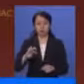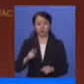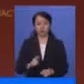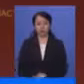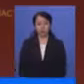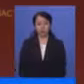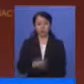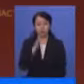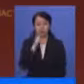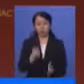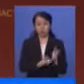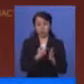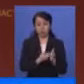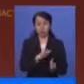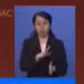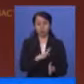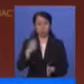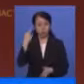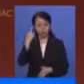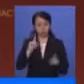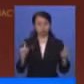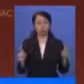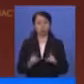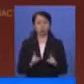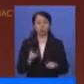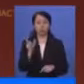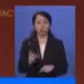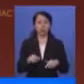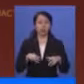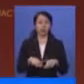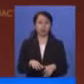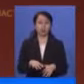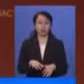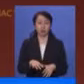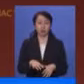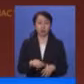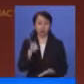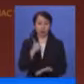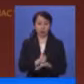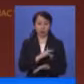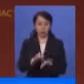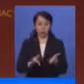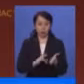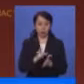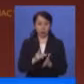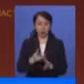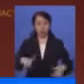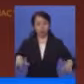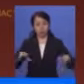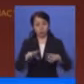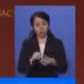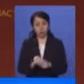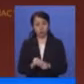В ходе следствия было установлено, что должностное лицо отдела акимата города в группе лиц